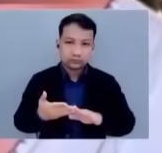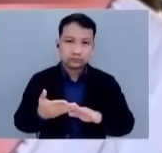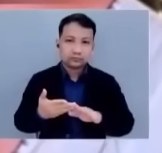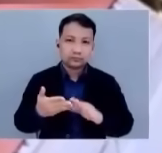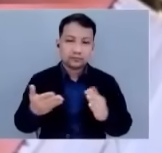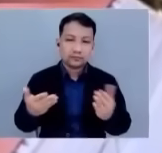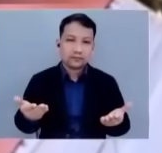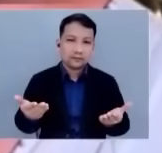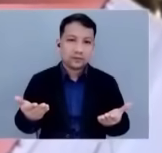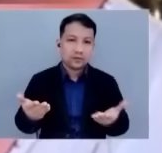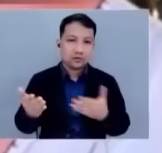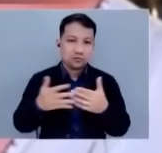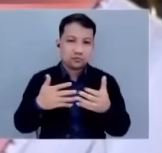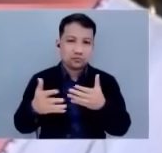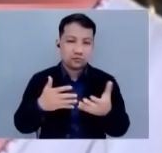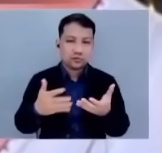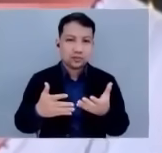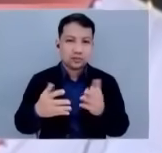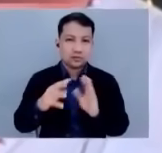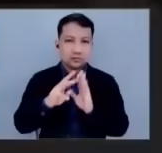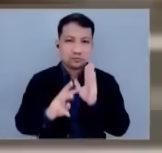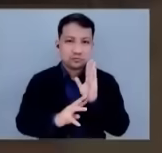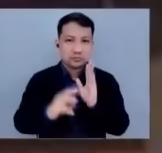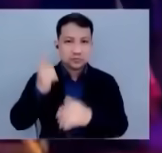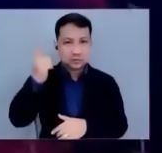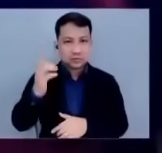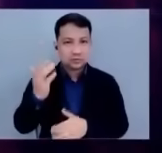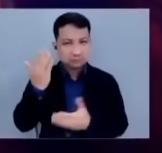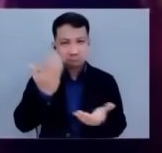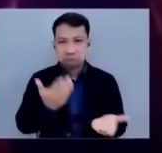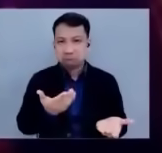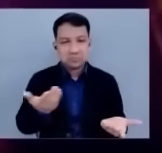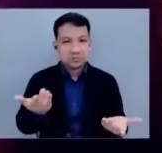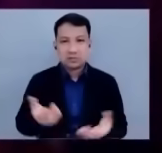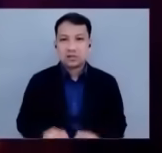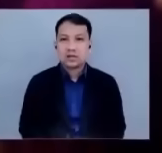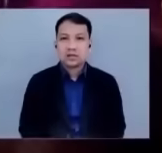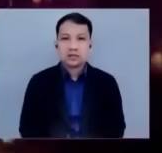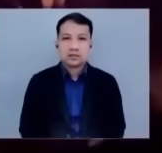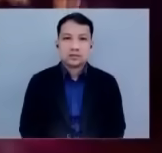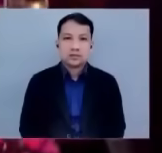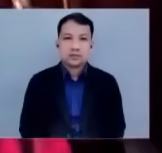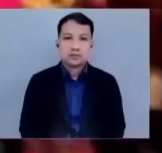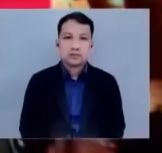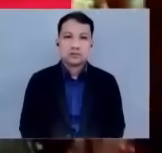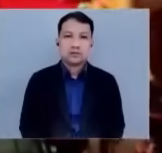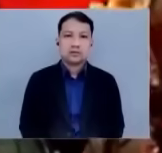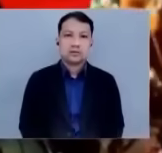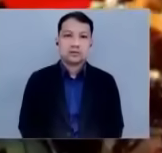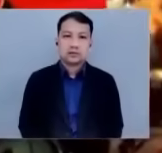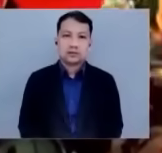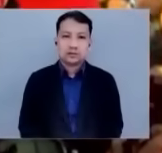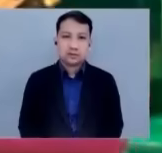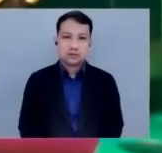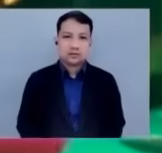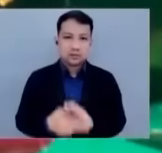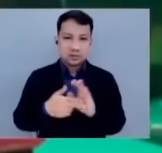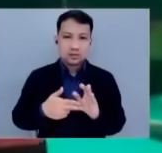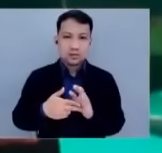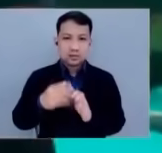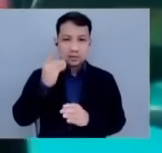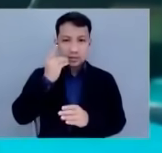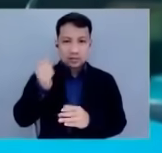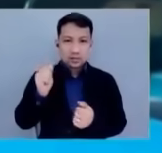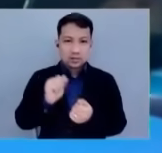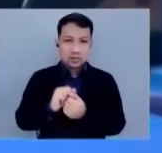and kung ano man yung will ni God for him. Isa sa mga highlight ng pagdiriwang ang jamming ni DJ kasama